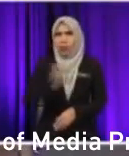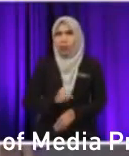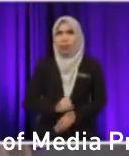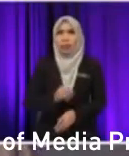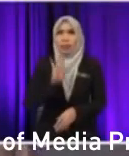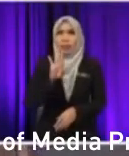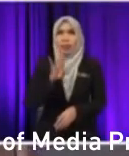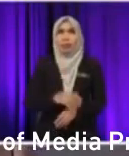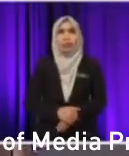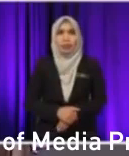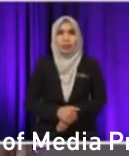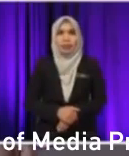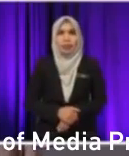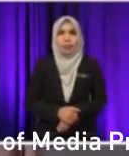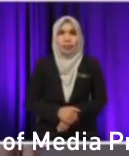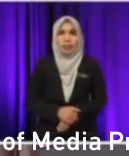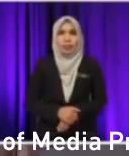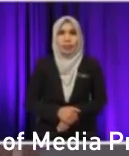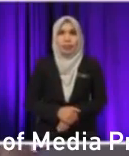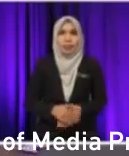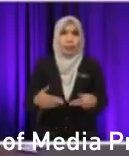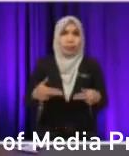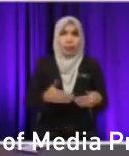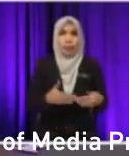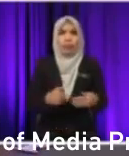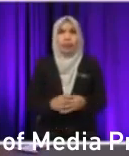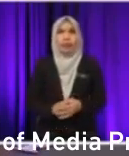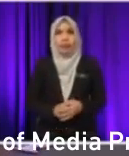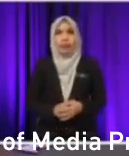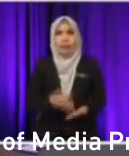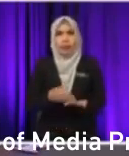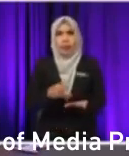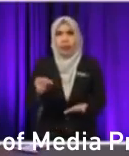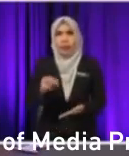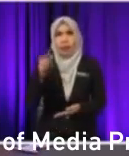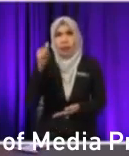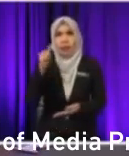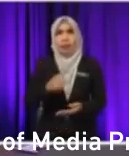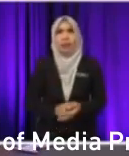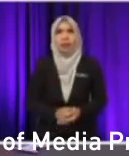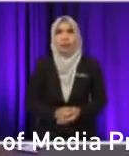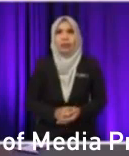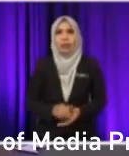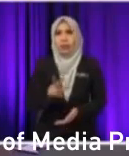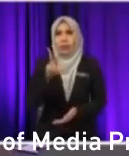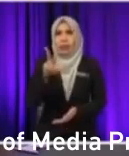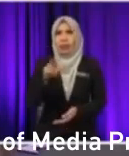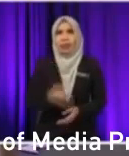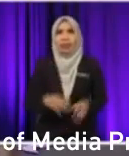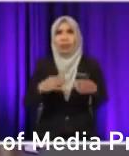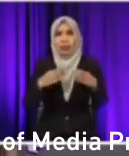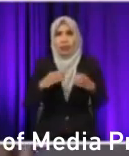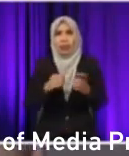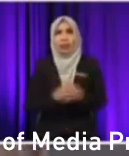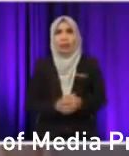mempunyai perkaitan dengan bahagian A tadi. Bahagian A tadi, okey, dia terangkan tiga cara untuk menyelesaikan masalah 2A